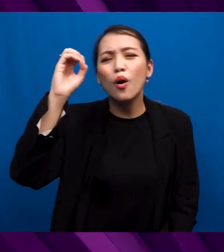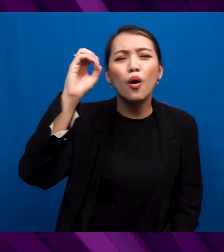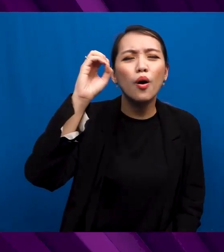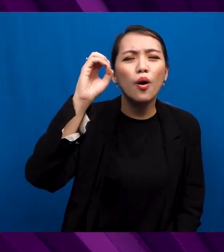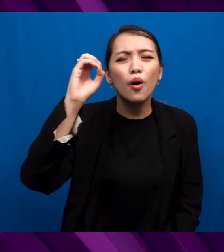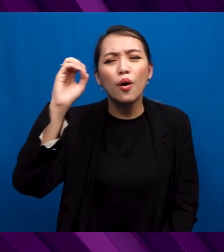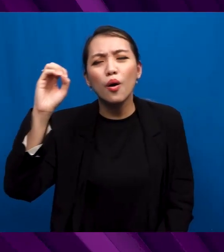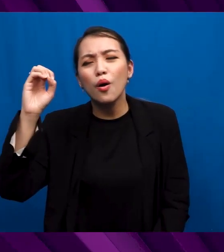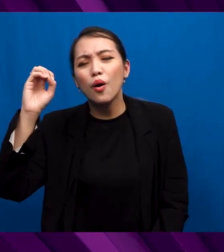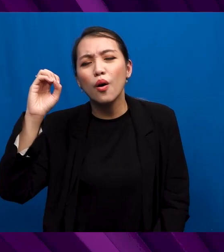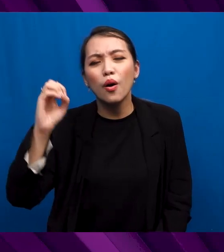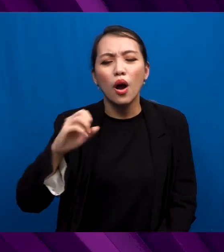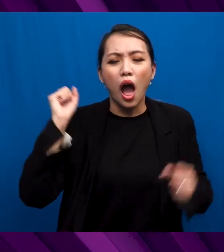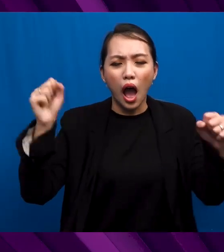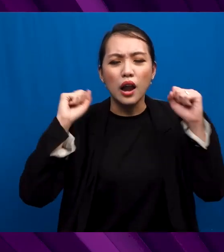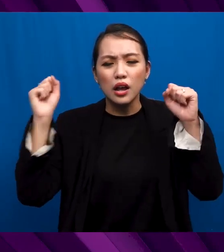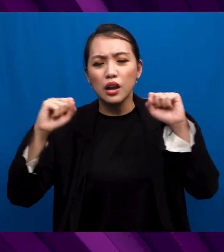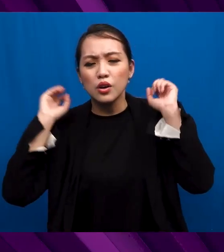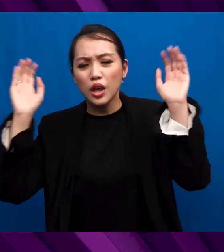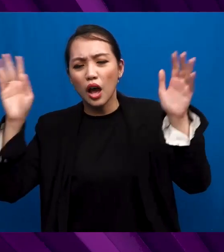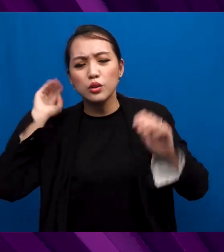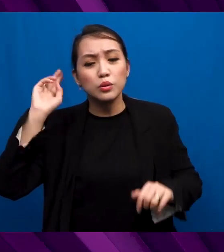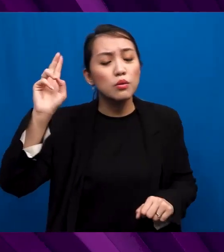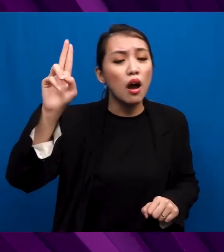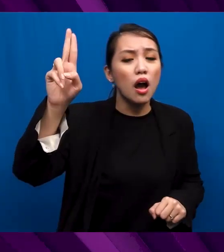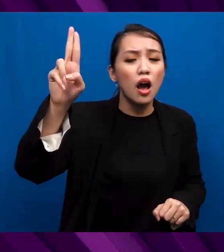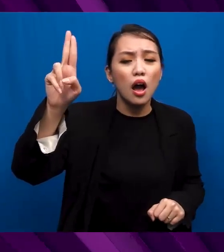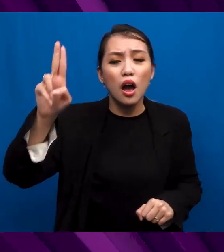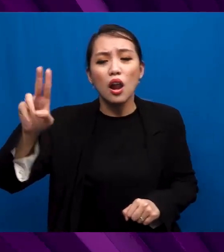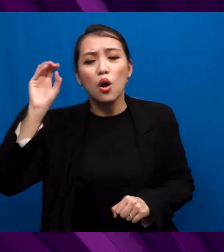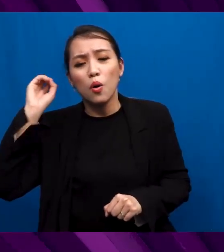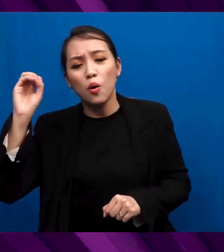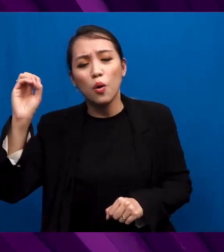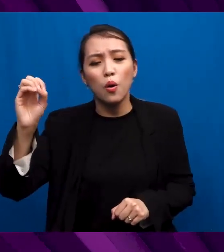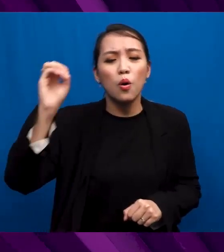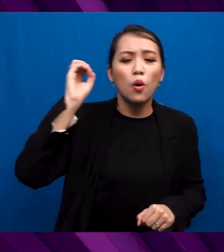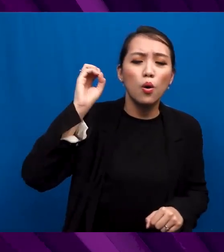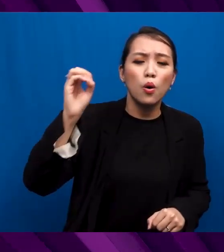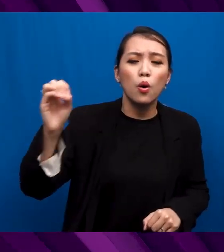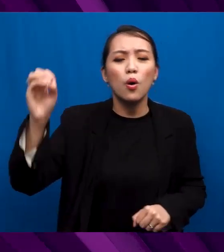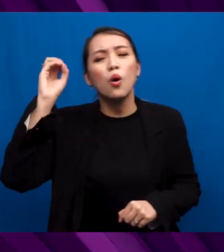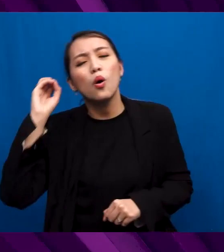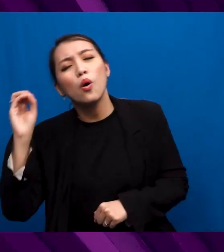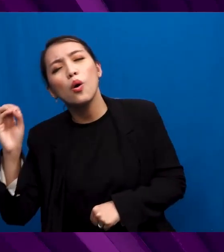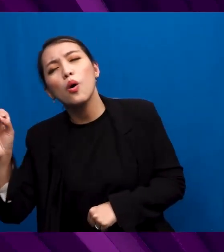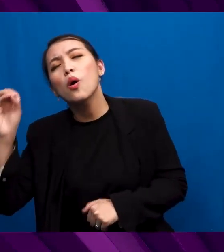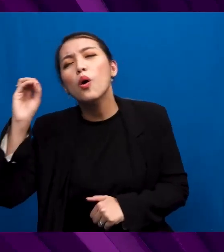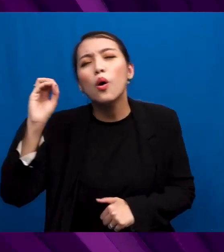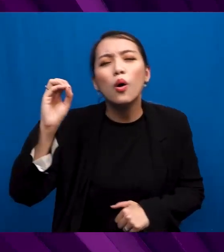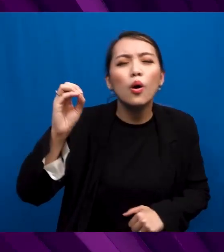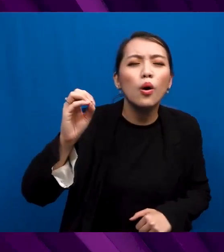So, Inara Ramaya, Inara Ramaya Sandana